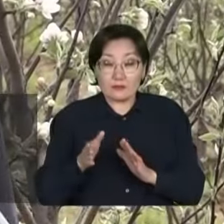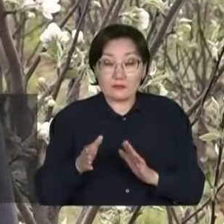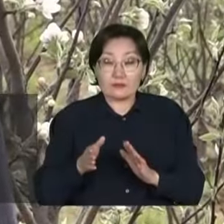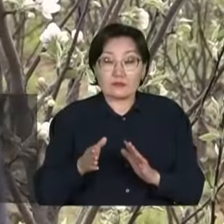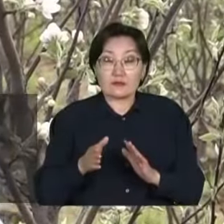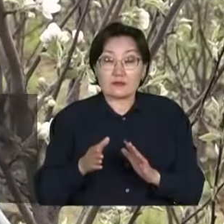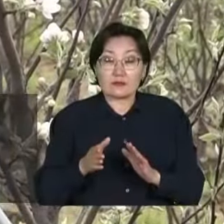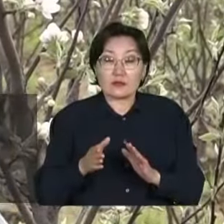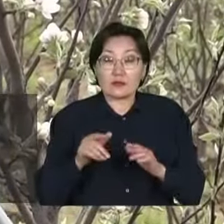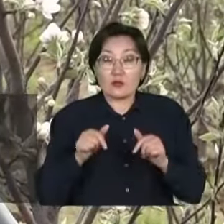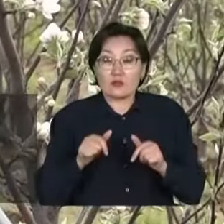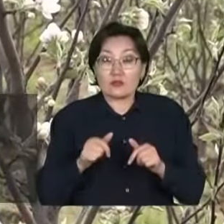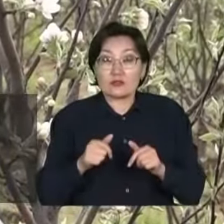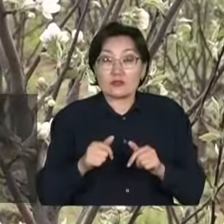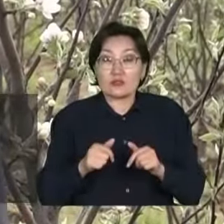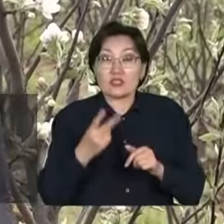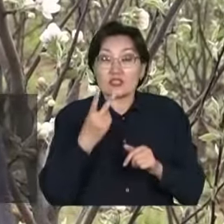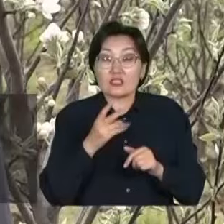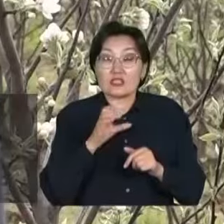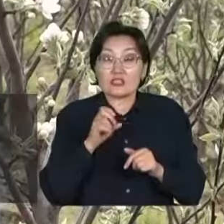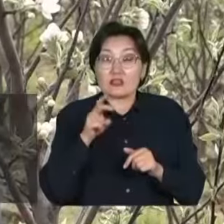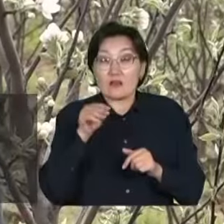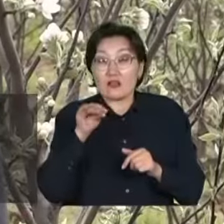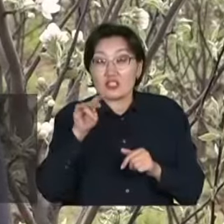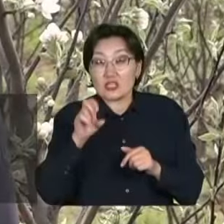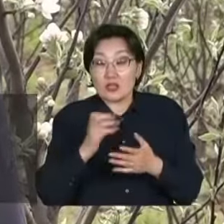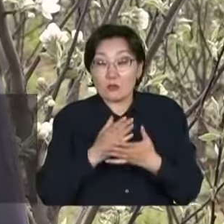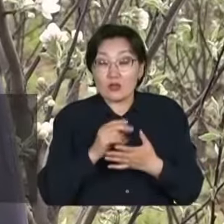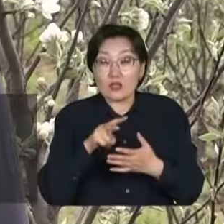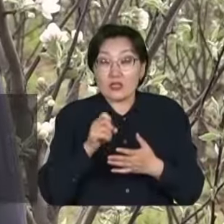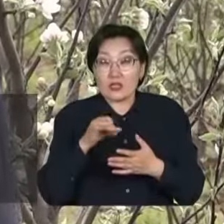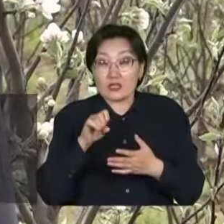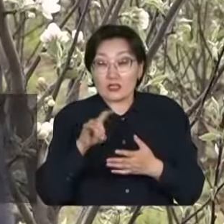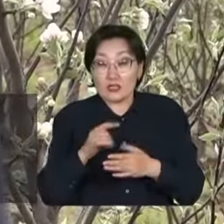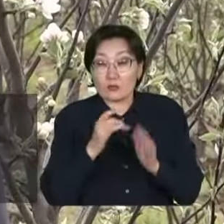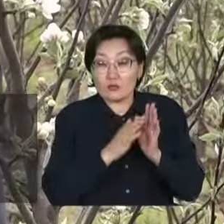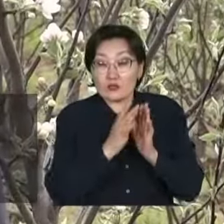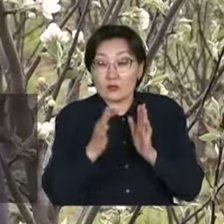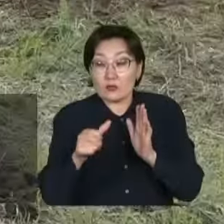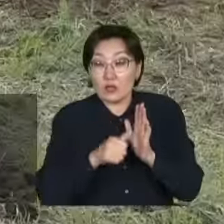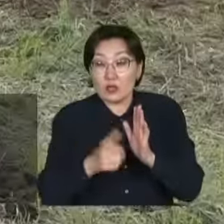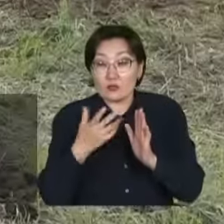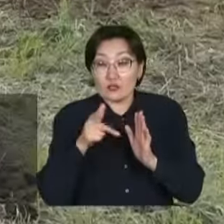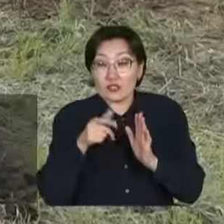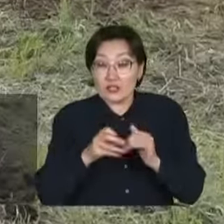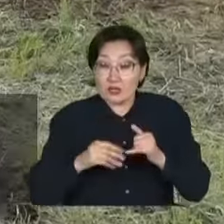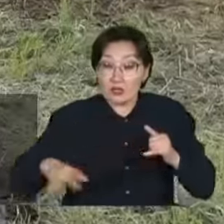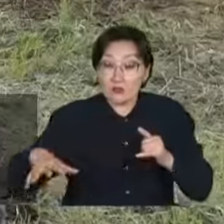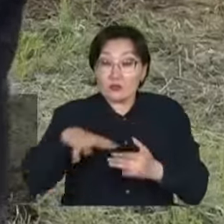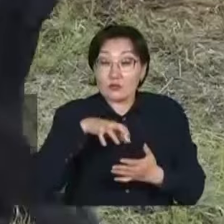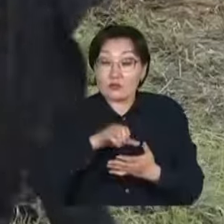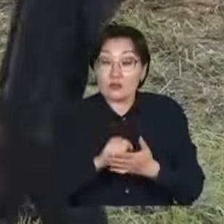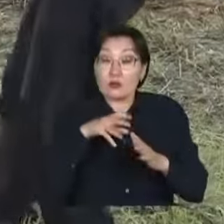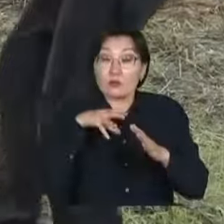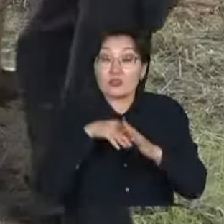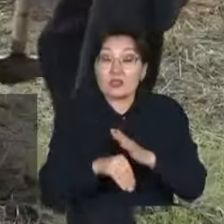Сөйтіп бітіреміз. Осында өзімізде 2 скважина бар. Жалпы мынау Қарағайлы орманы 63 гектар жерді құрайды. Іс-шараға қатысқандардың